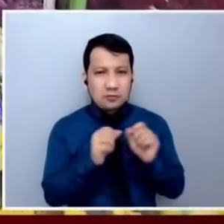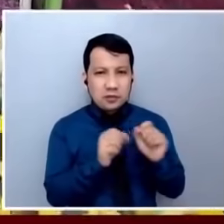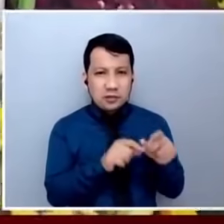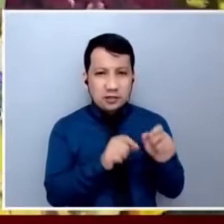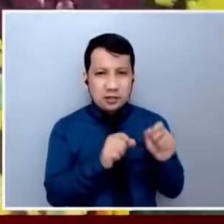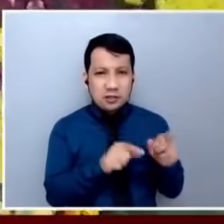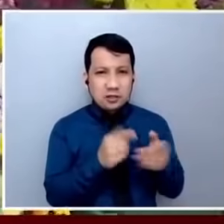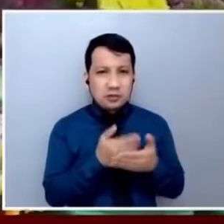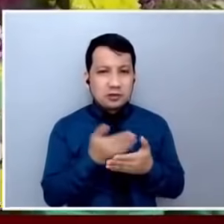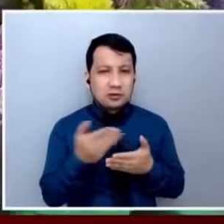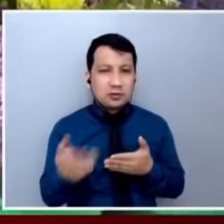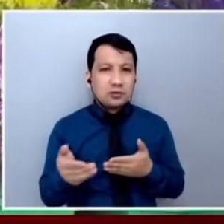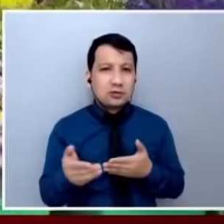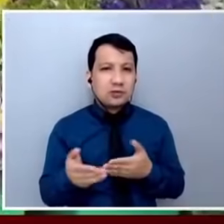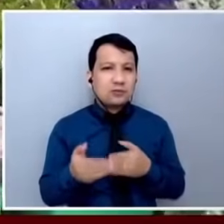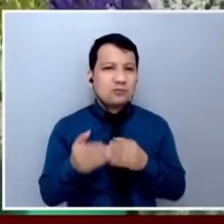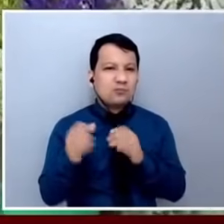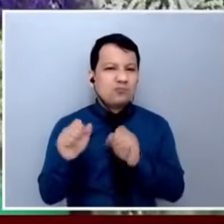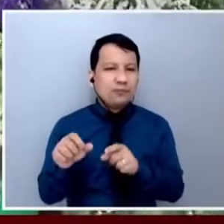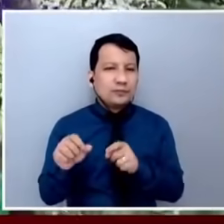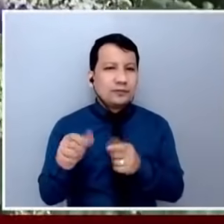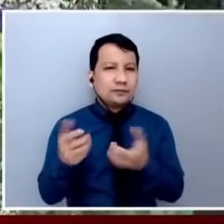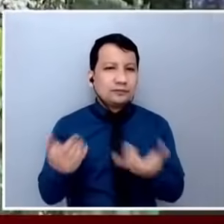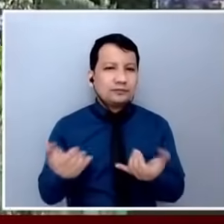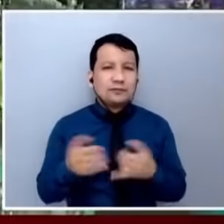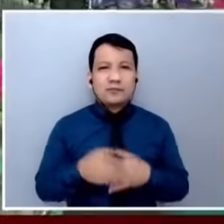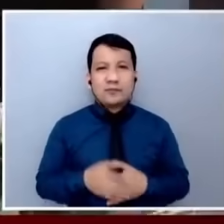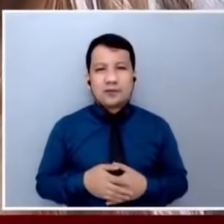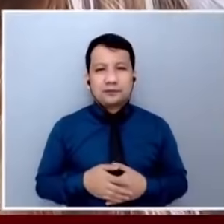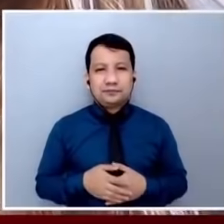ang benta ng mga nagtitinda.